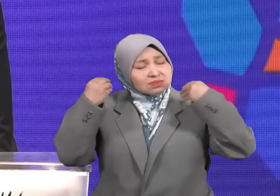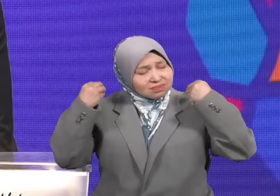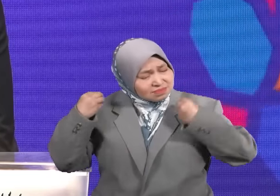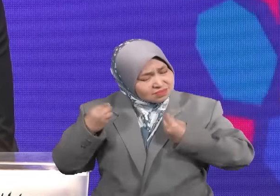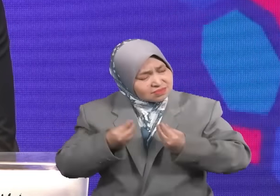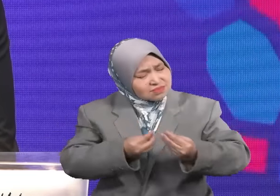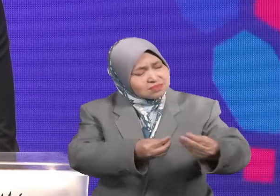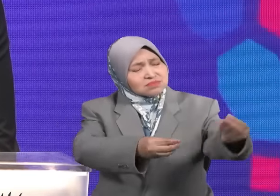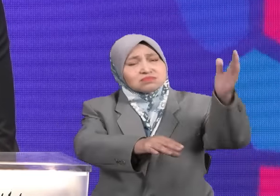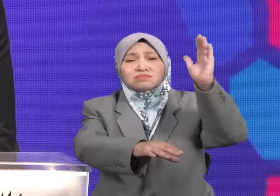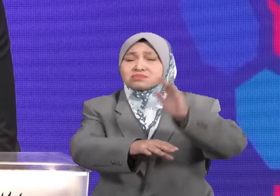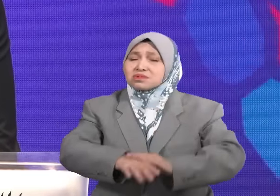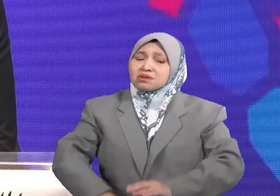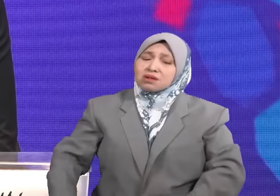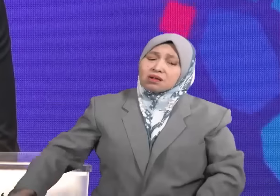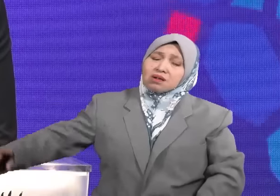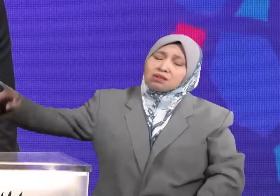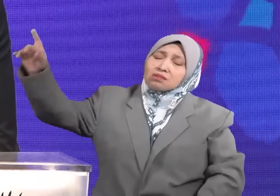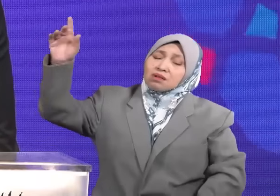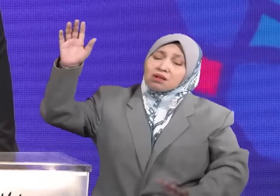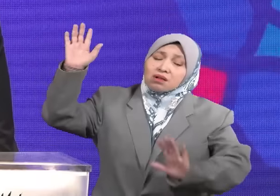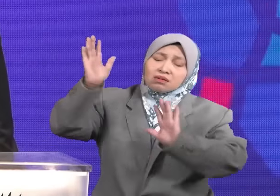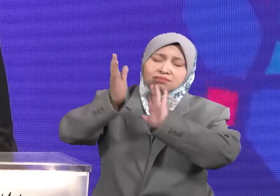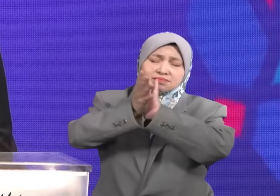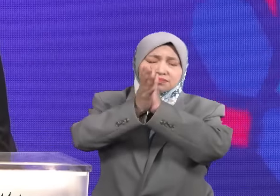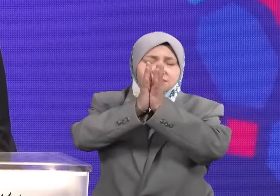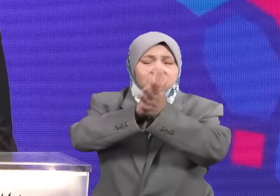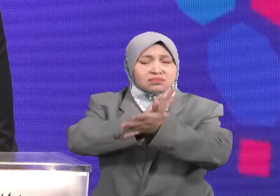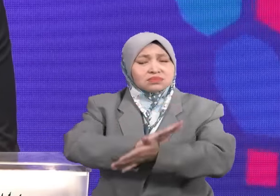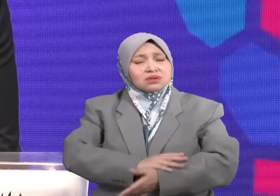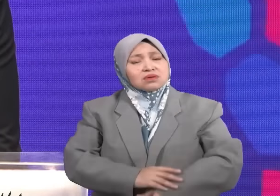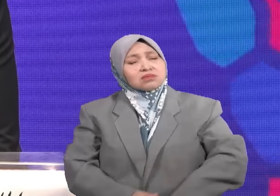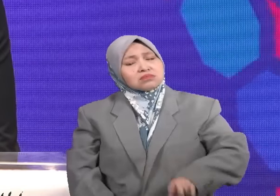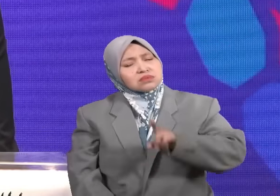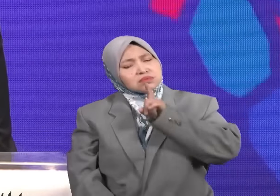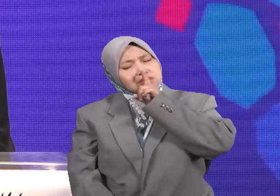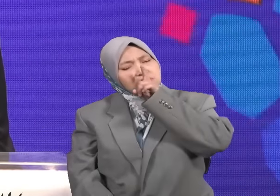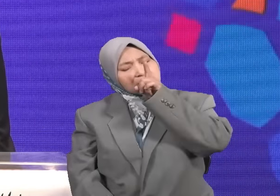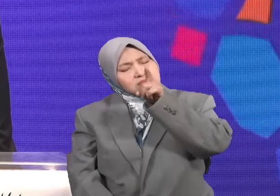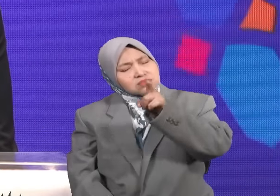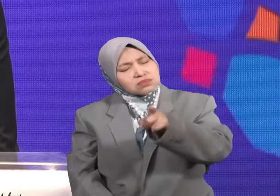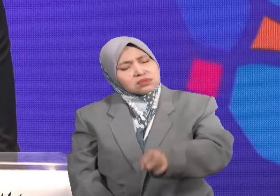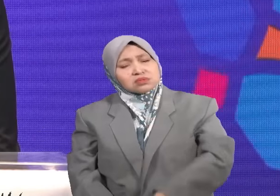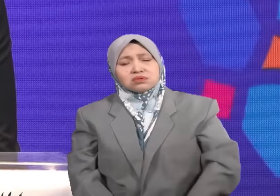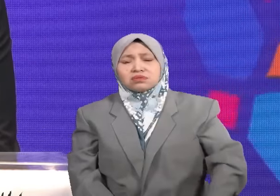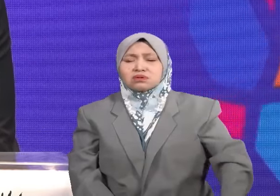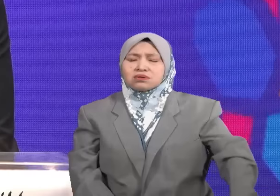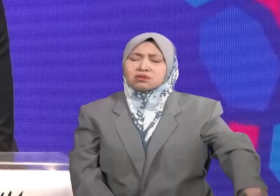نعمت الله من بعد ما